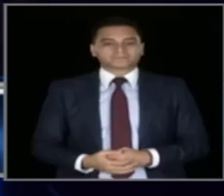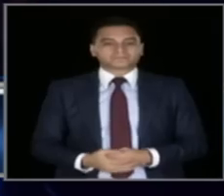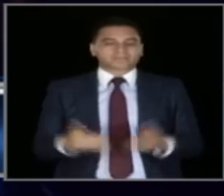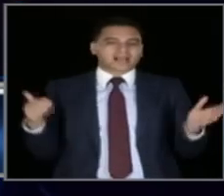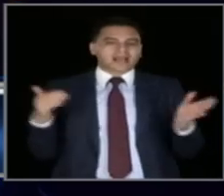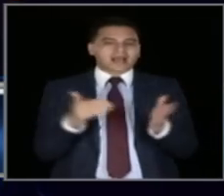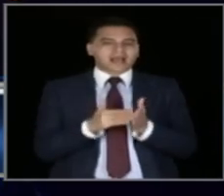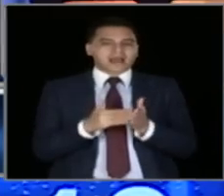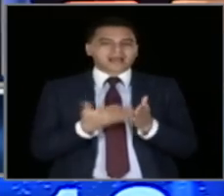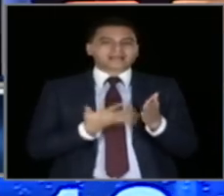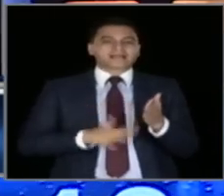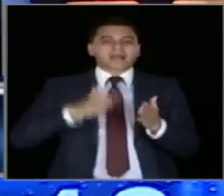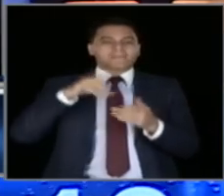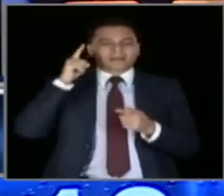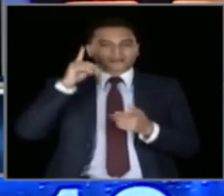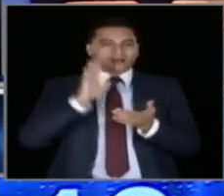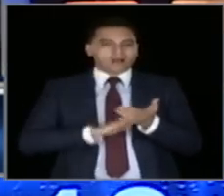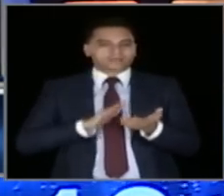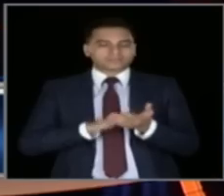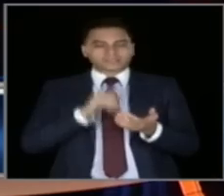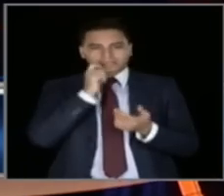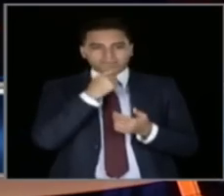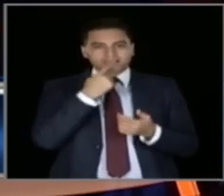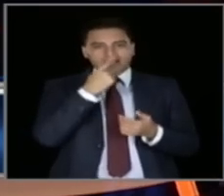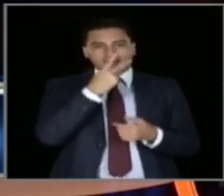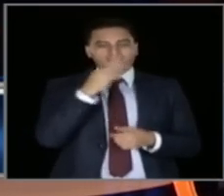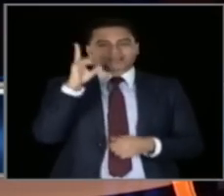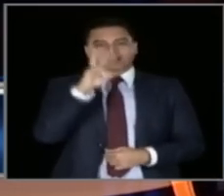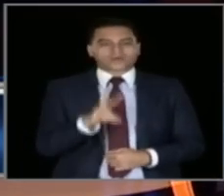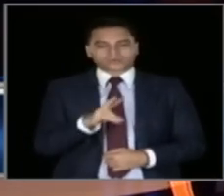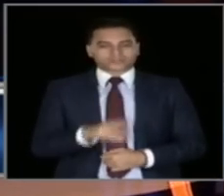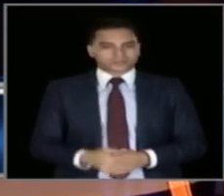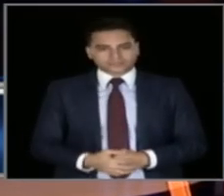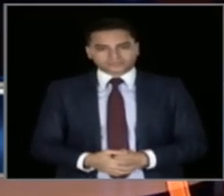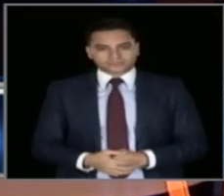آخر ثوران للبركان كان 2023،